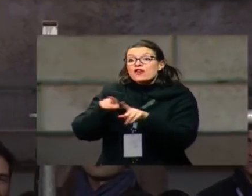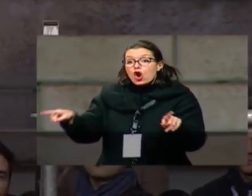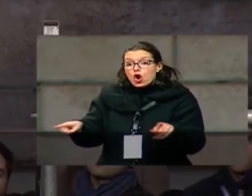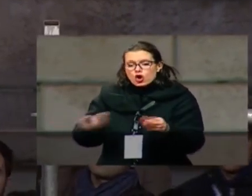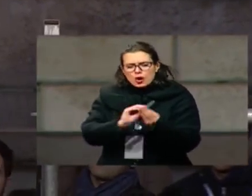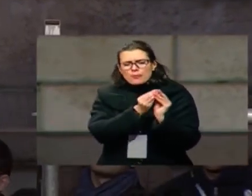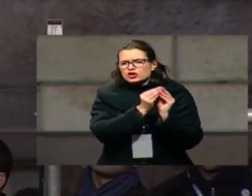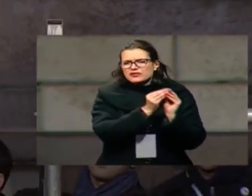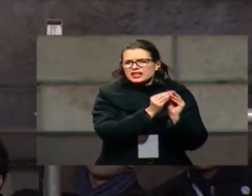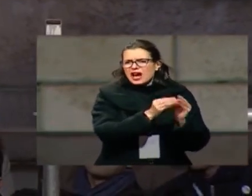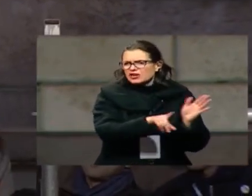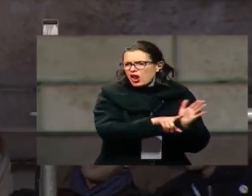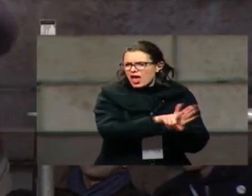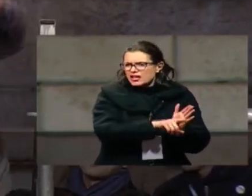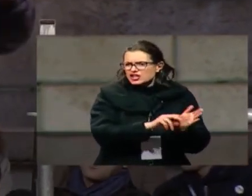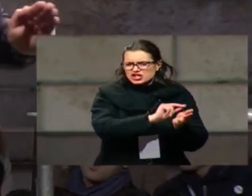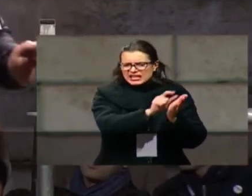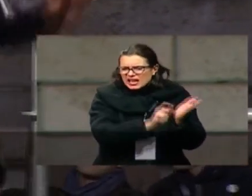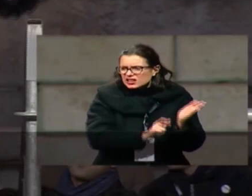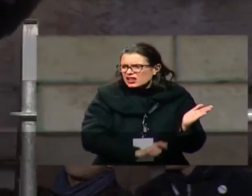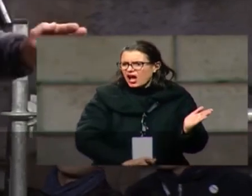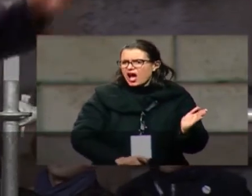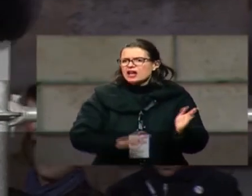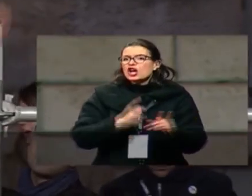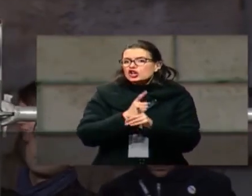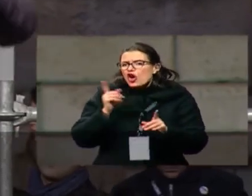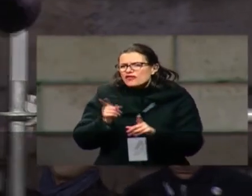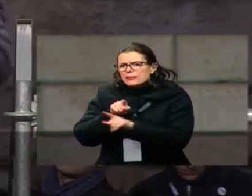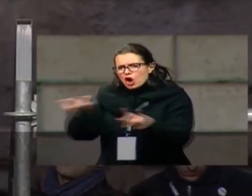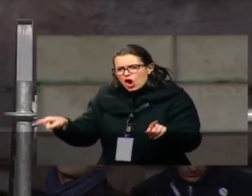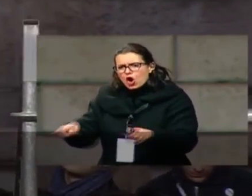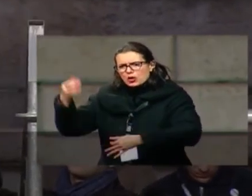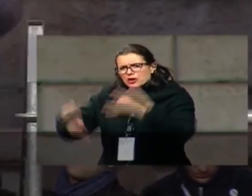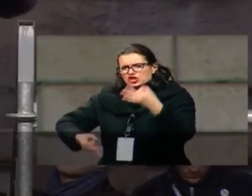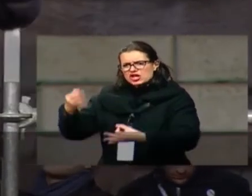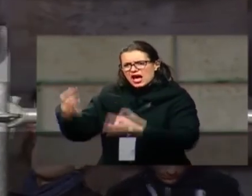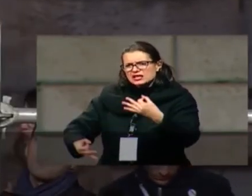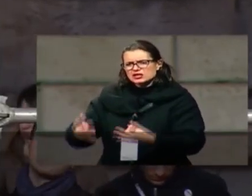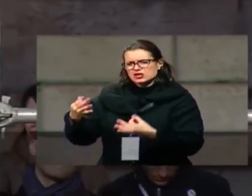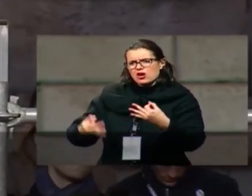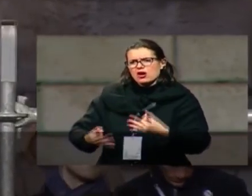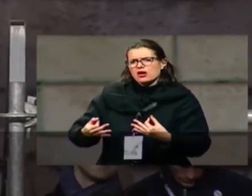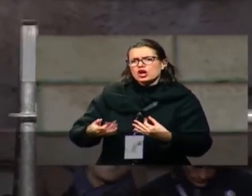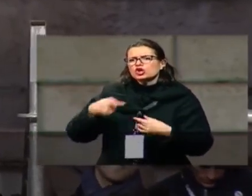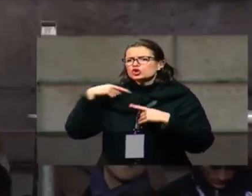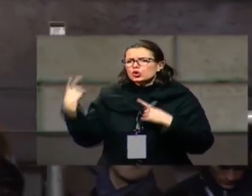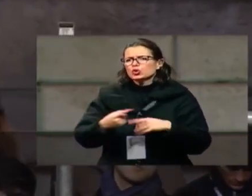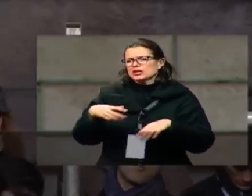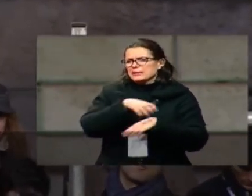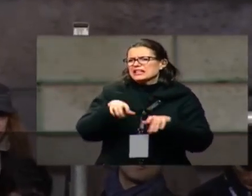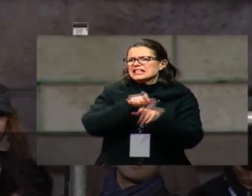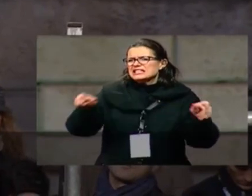i regolamenti andrebbero messi sotto processo tutti I Ministri delle Finanze nostre e i ministri messi lì ai capi